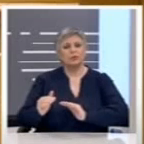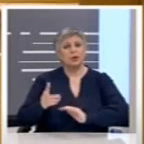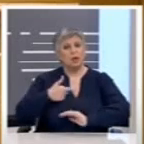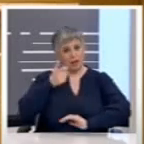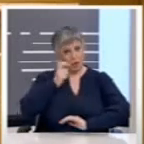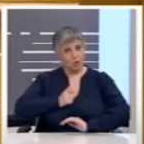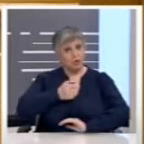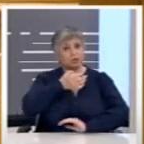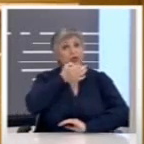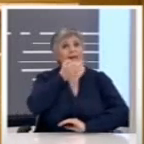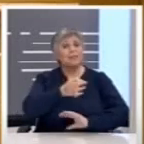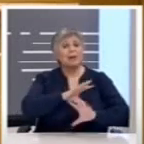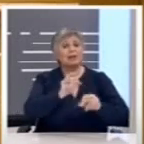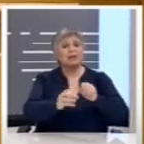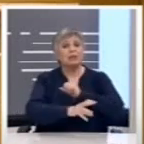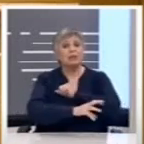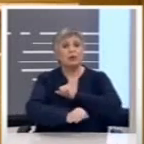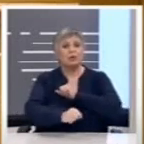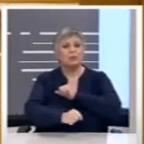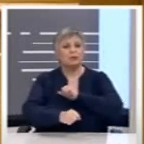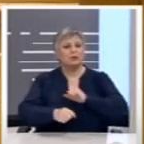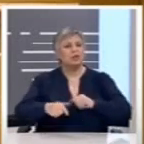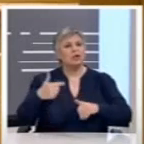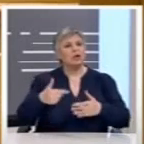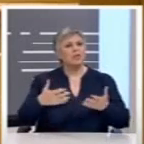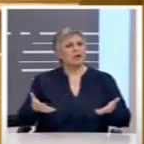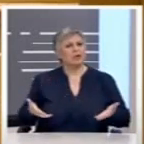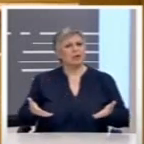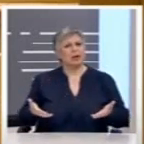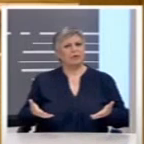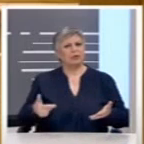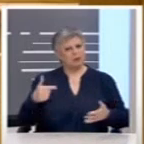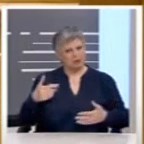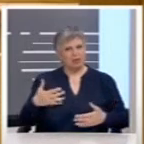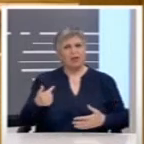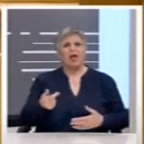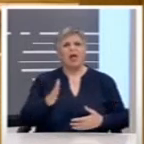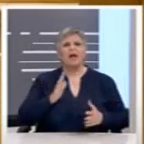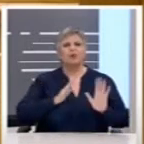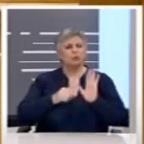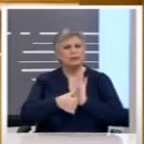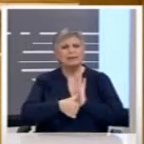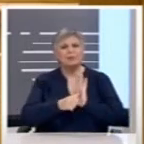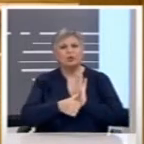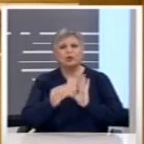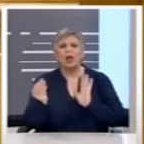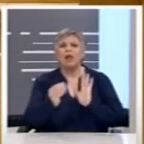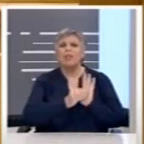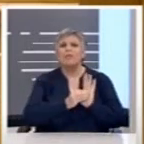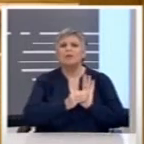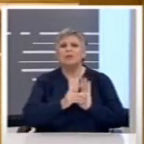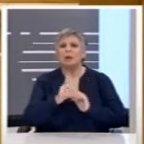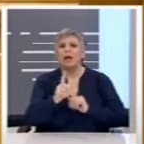Γραμματέα, μπορεί να υπάρχουν και πολίτες που να θέλουν να ονομάζονται μόνο Κύπροι. Έχουμε δει τις νομικές υποθέσεις με τη Βοσνία σε αυτή την